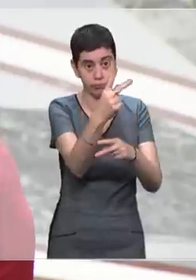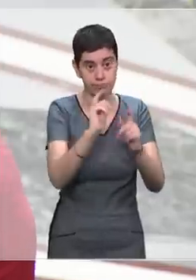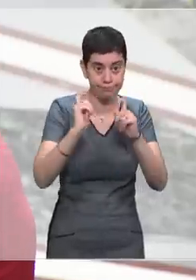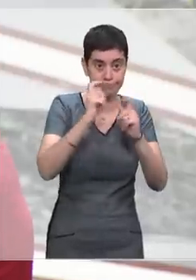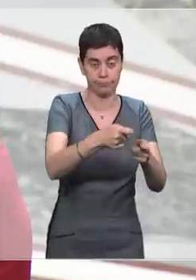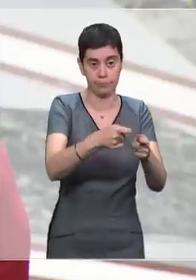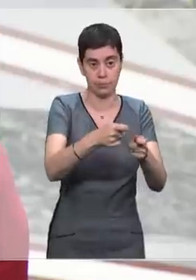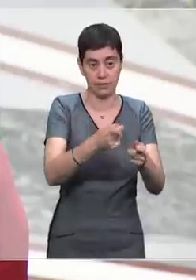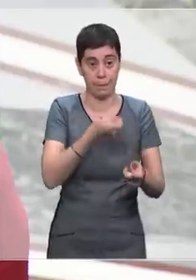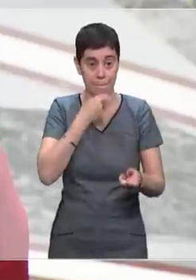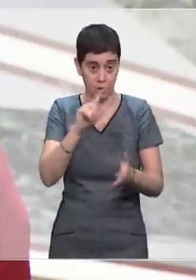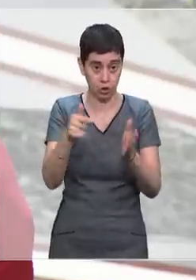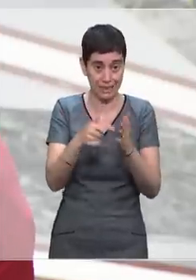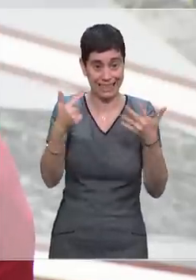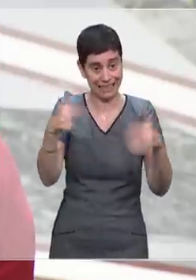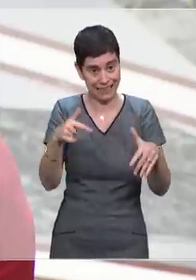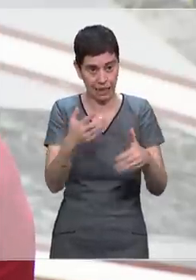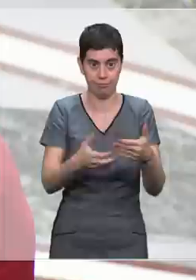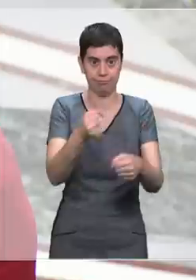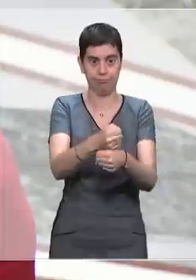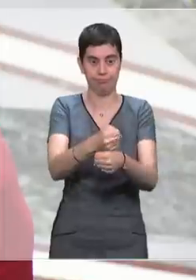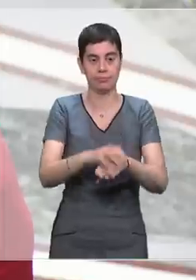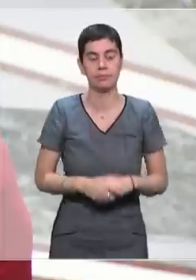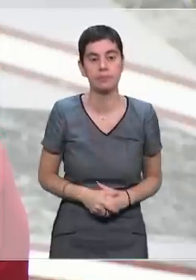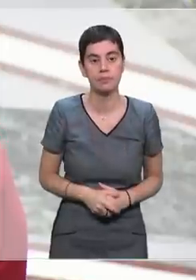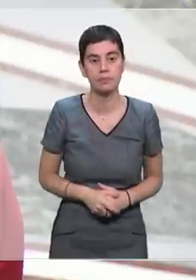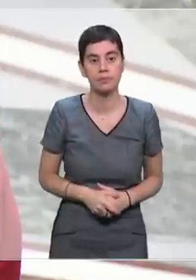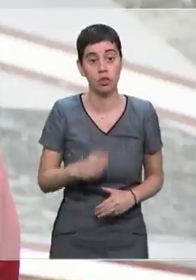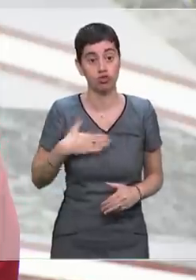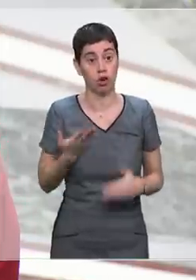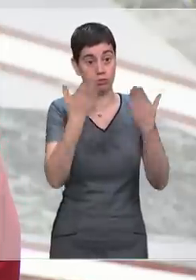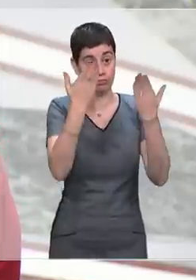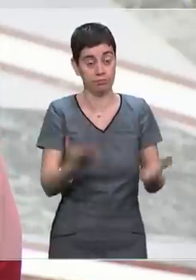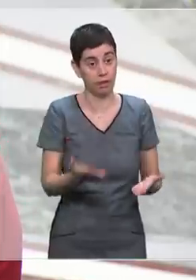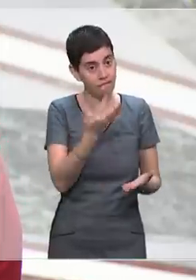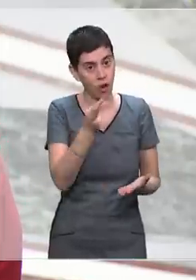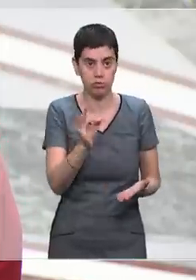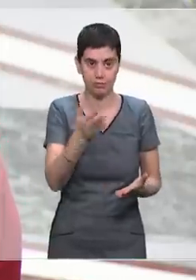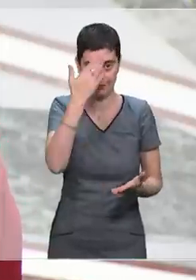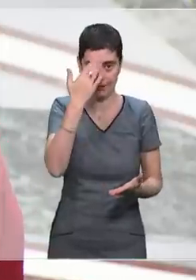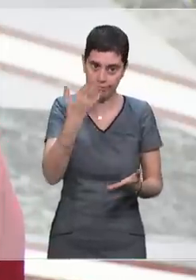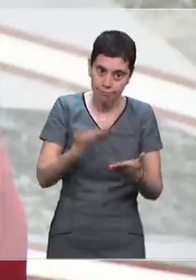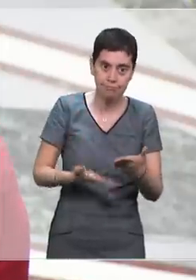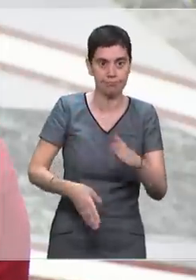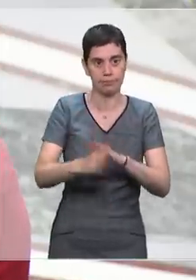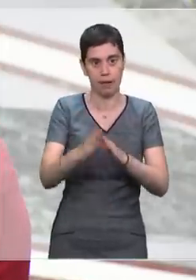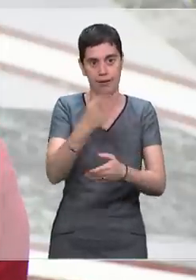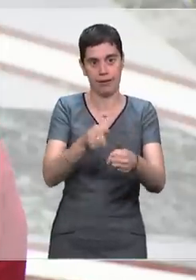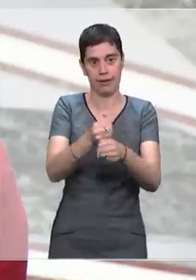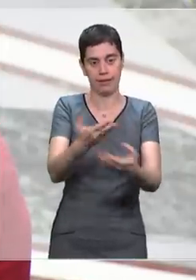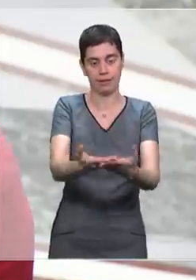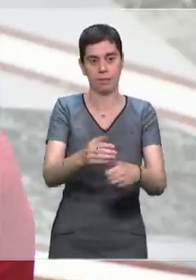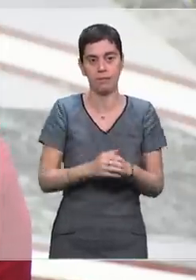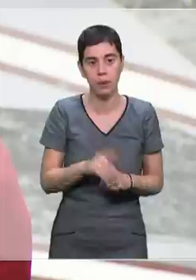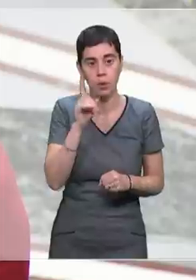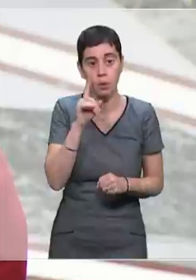doté en mars 2017. Grâce à vous, la France a pu être pionnière en la matière. Car aujourd'hui, seuls 3